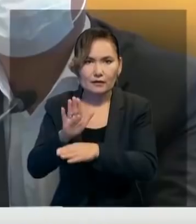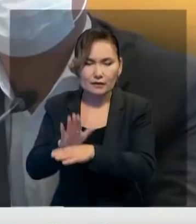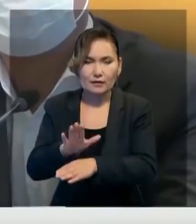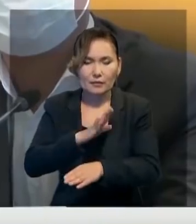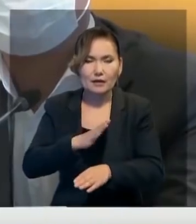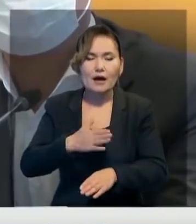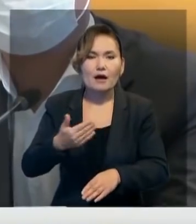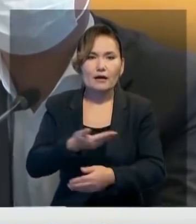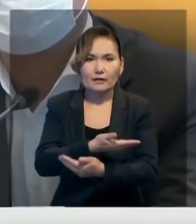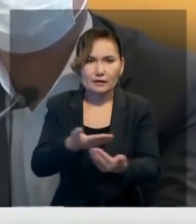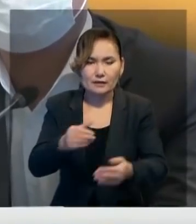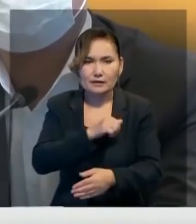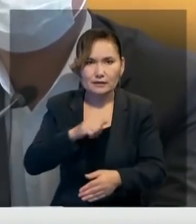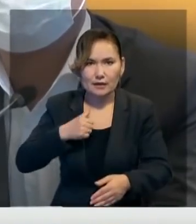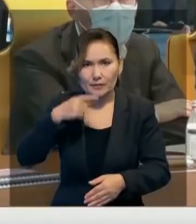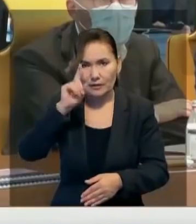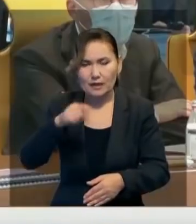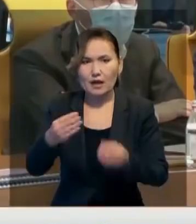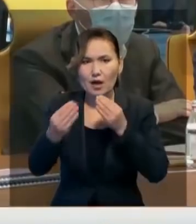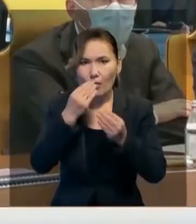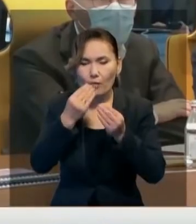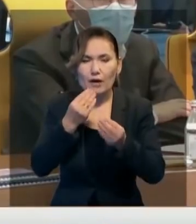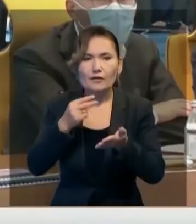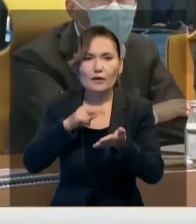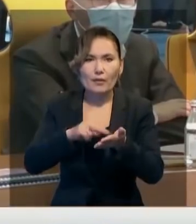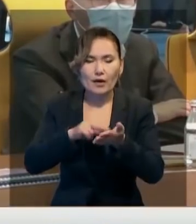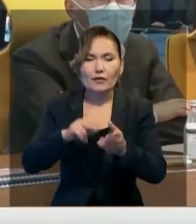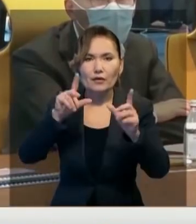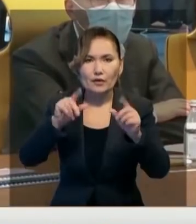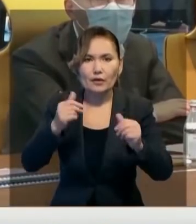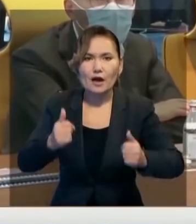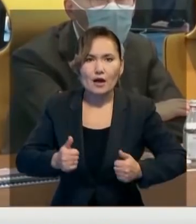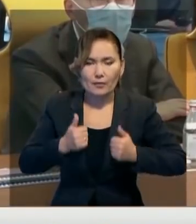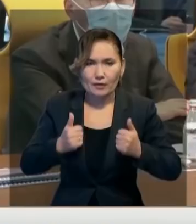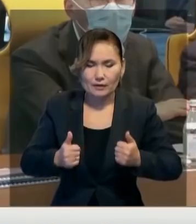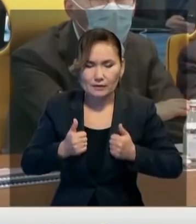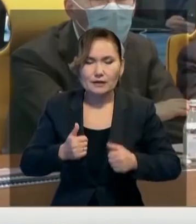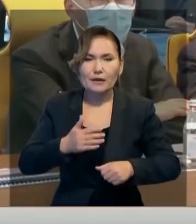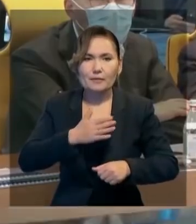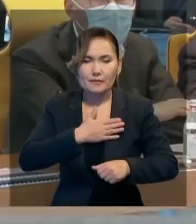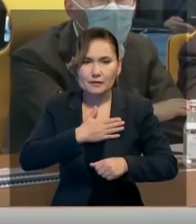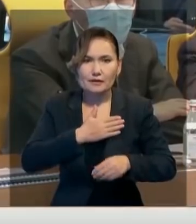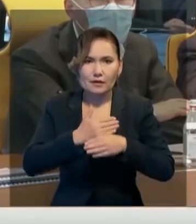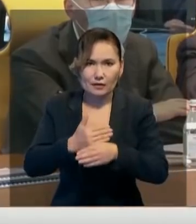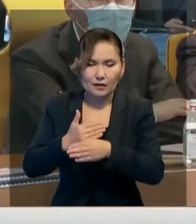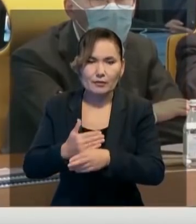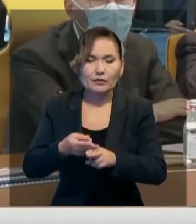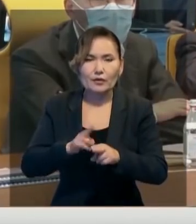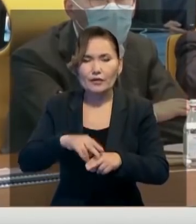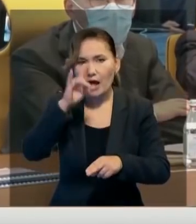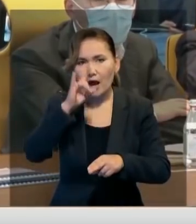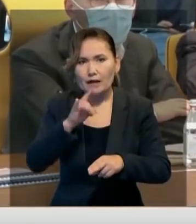Өздеріңіз жақсы білесіздер, азық-түлік тауарлары бағасының өсуі инфляцияның өсуіне барынша ықпал жасайды. Бүгінгі таңда елдегі